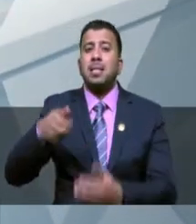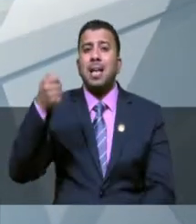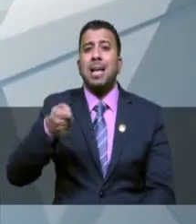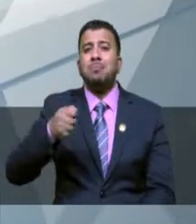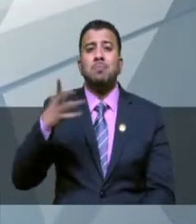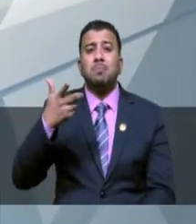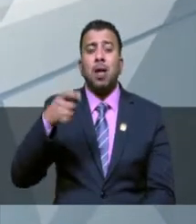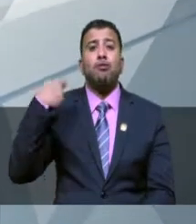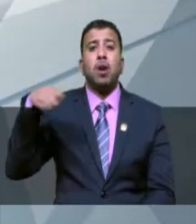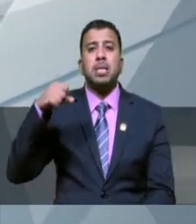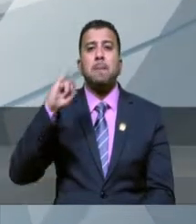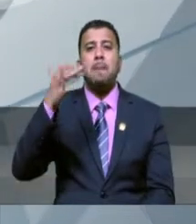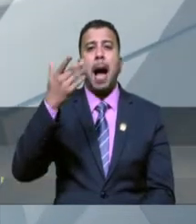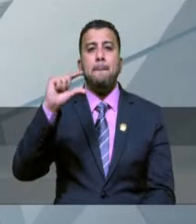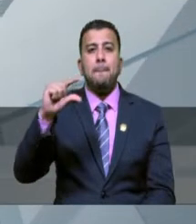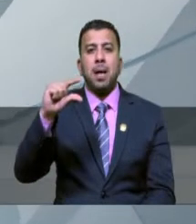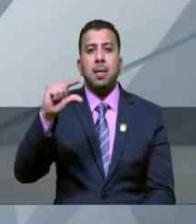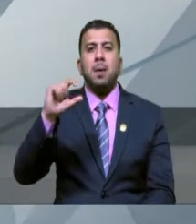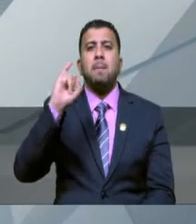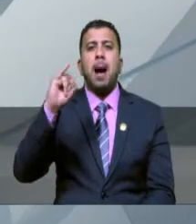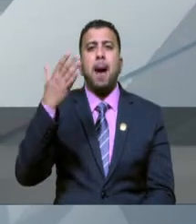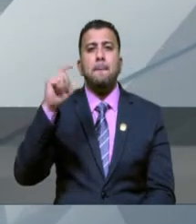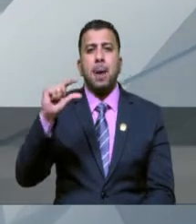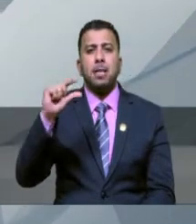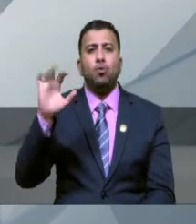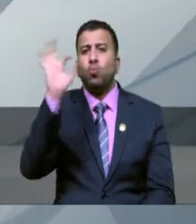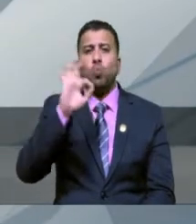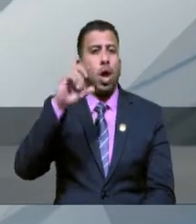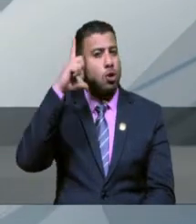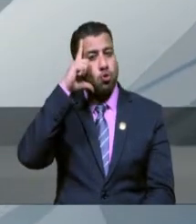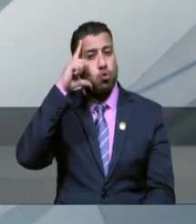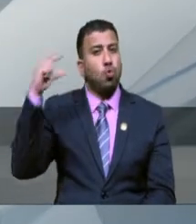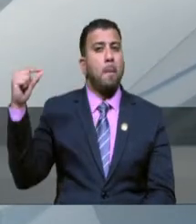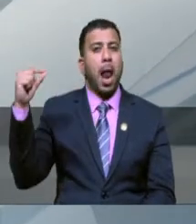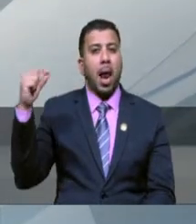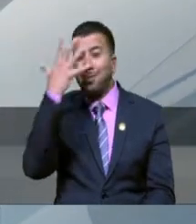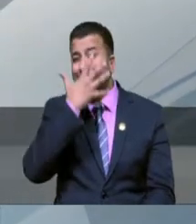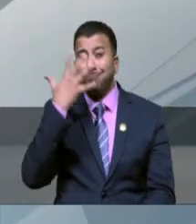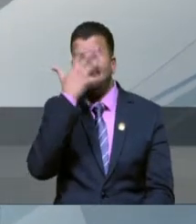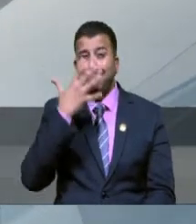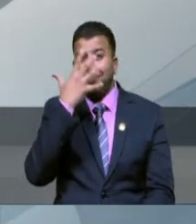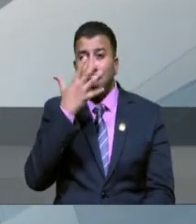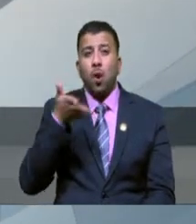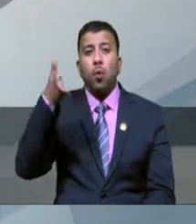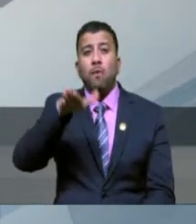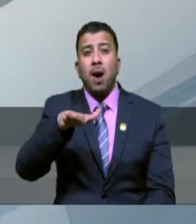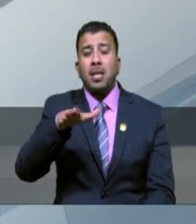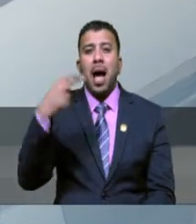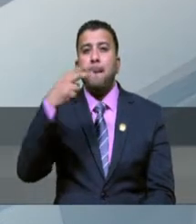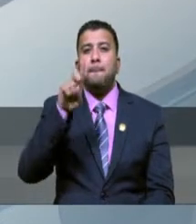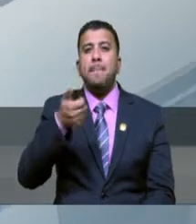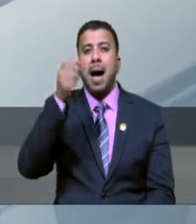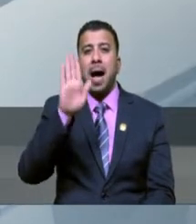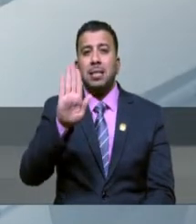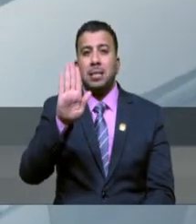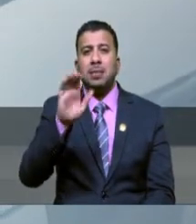تعزيه الى الرئيس محمد عبد الله محمد فارما جو رئيس جمهوريه الصومال الفيدراليه في وفاه عباس